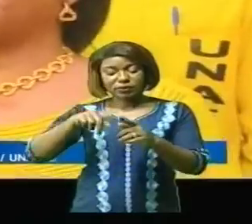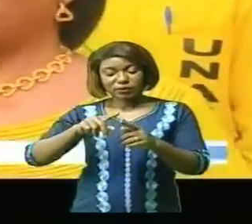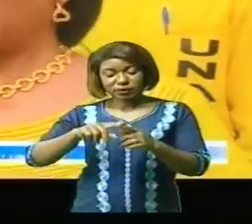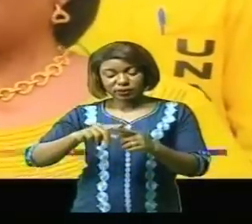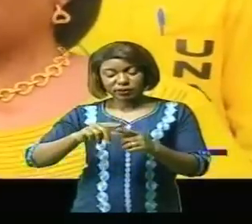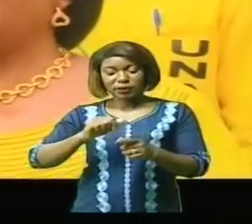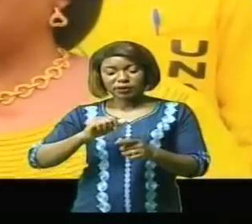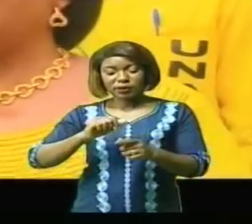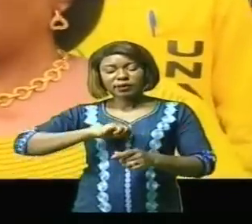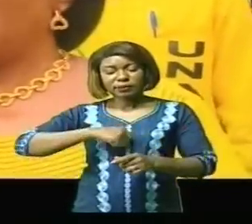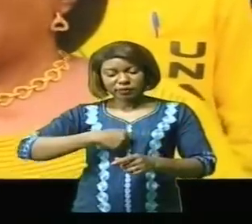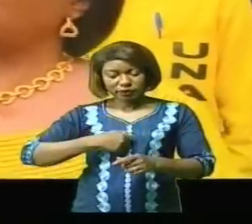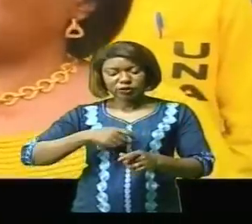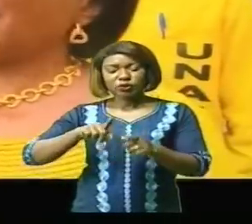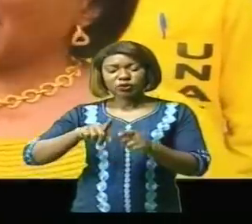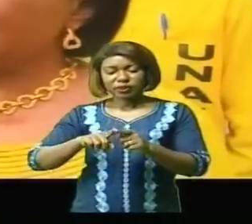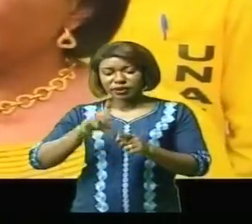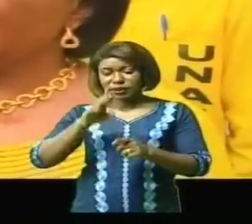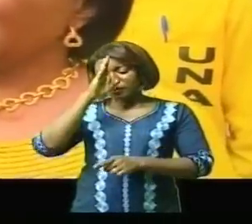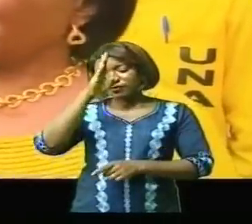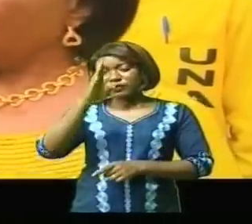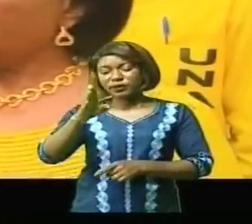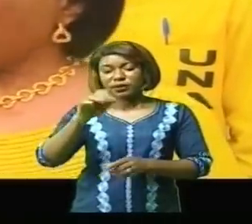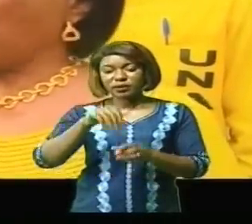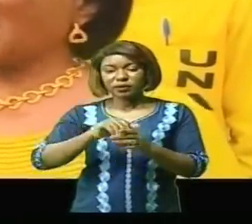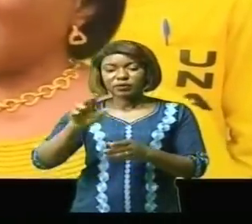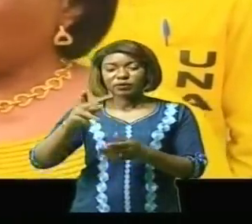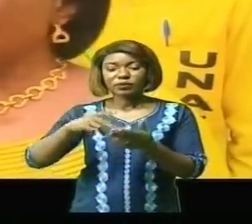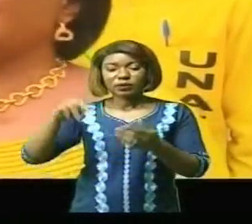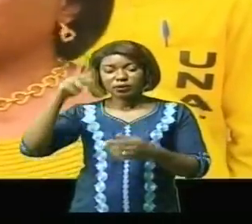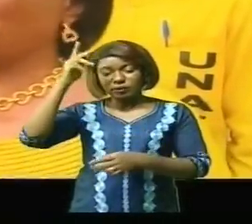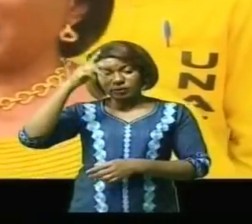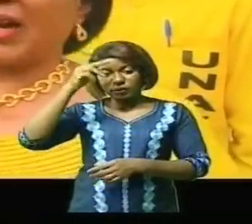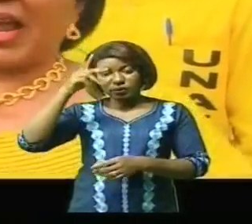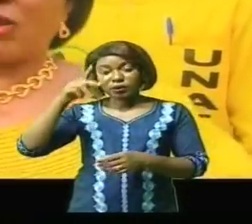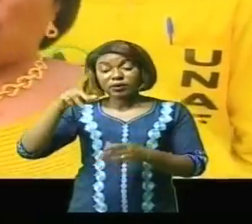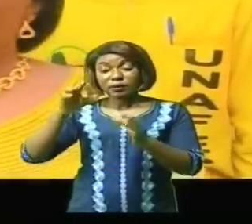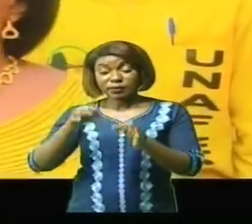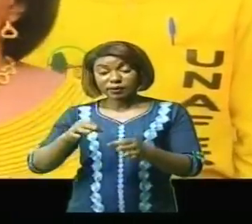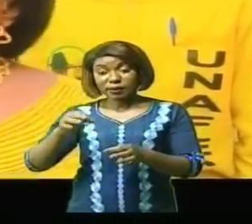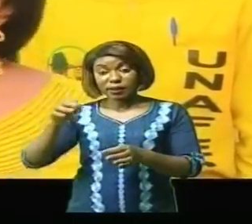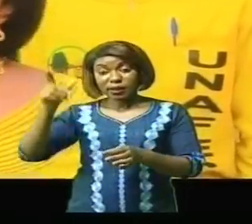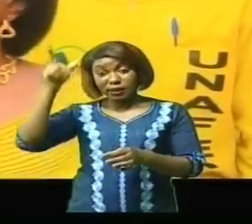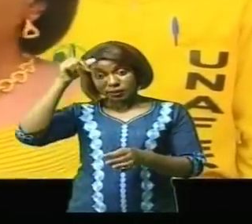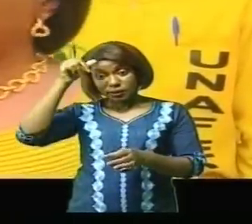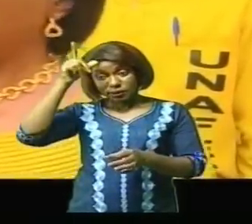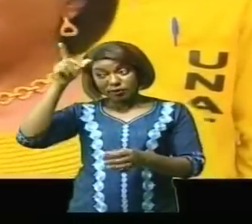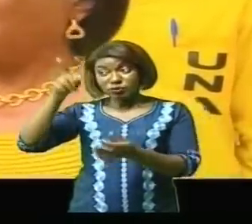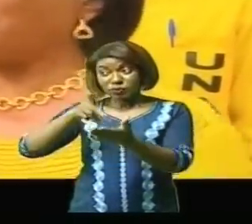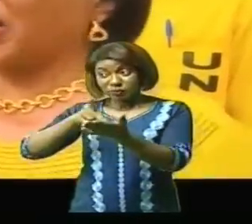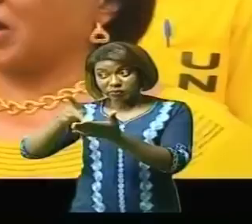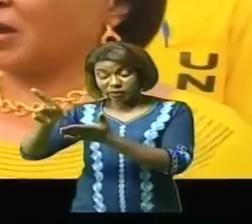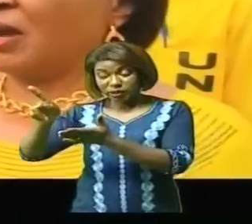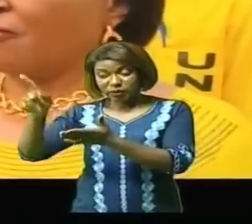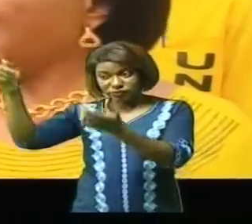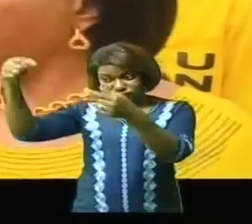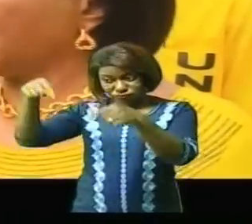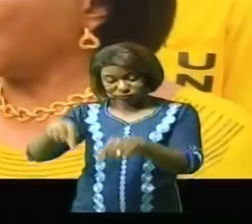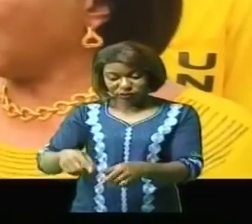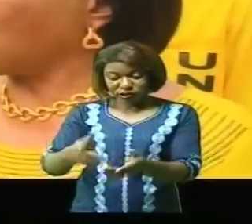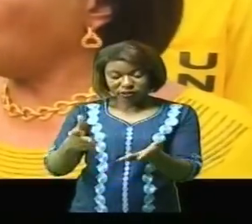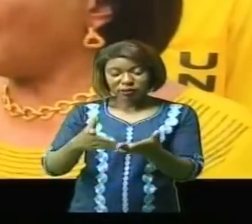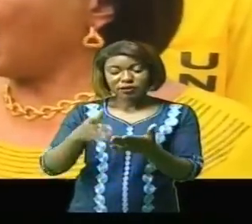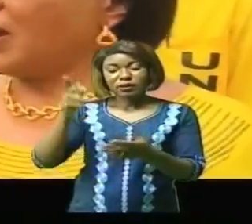Et puis il faut être fidèle à ton parti. Par exemple au Katanga, les gens sont fidèles. Regarde comment ils ont payé leurs billets pour venir. Vous